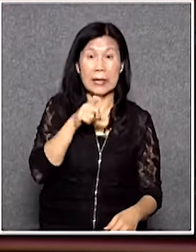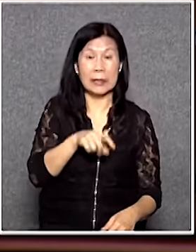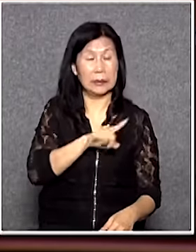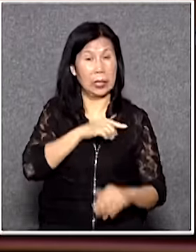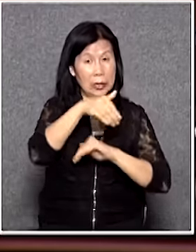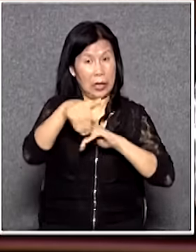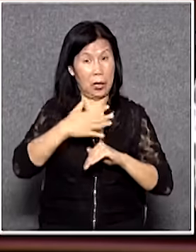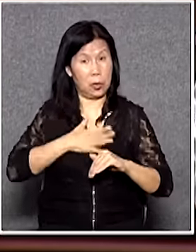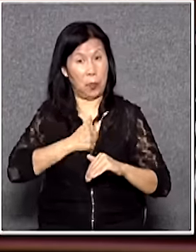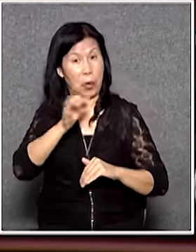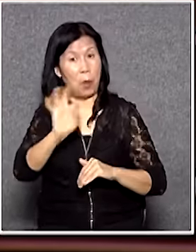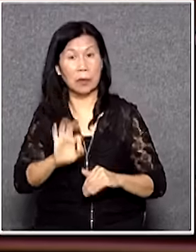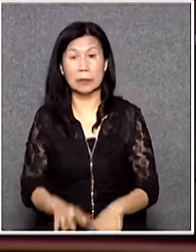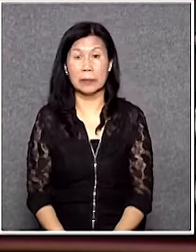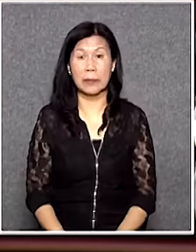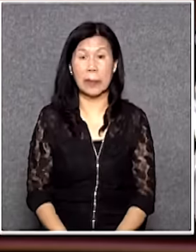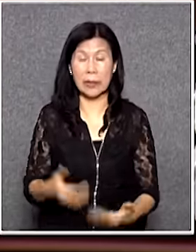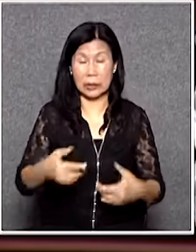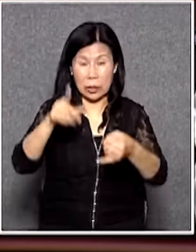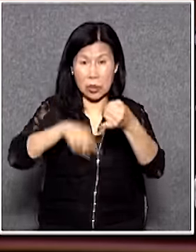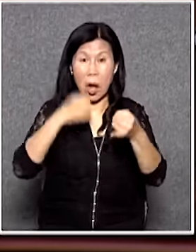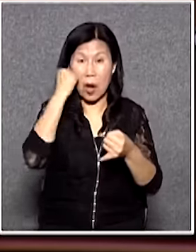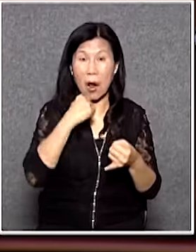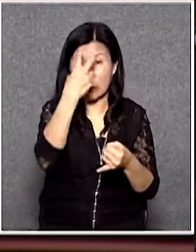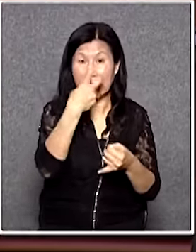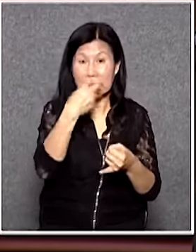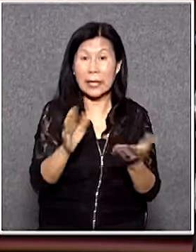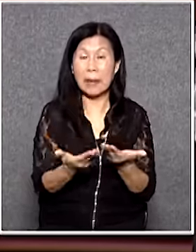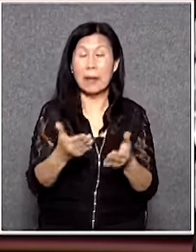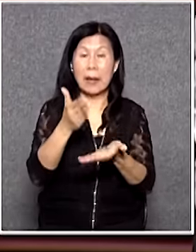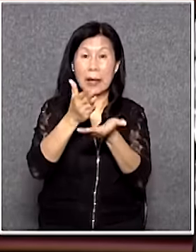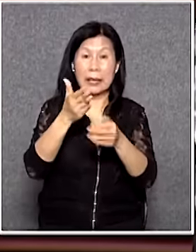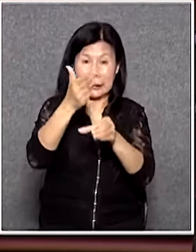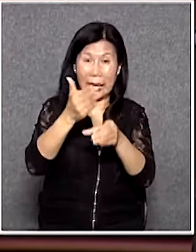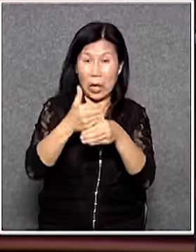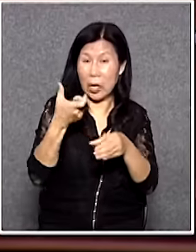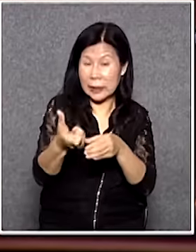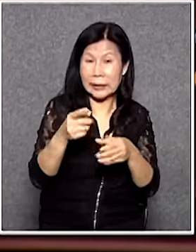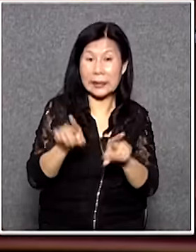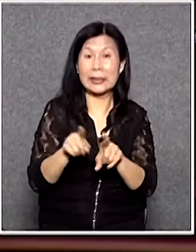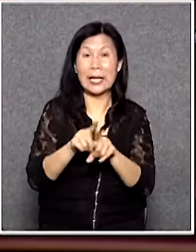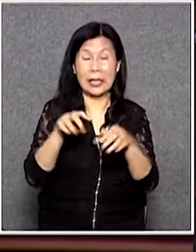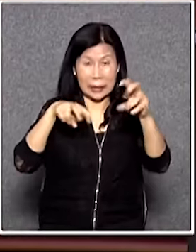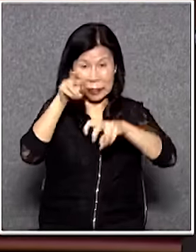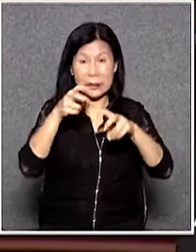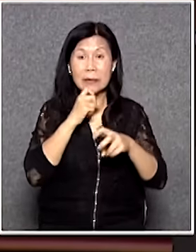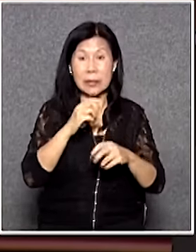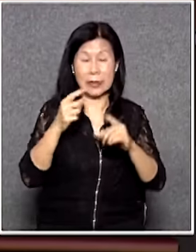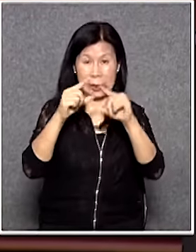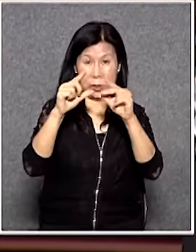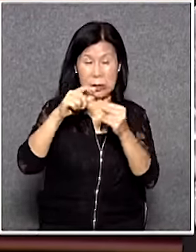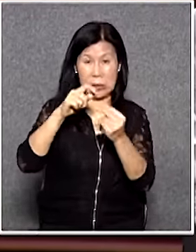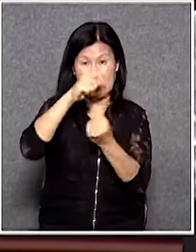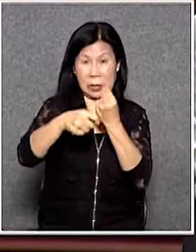未雨绸缪，那你不用这么凄凉，现在要等我们给你生果金你啊，是吧？有资产审查掟只招，是